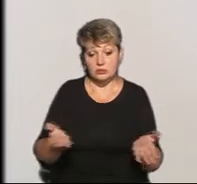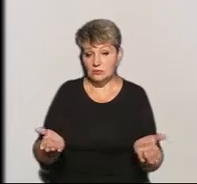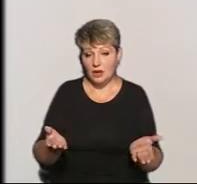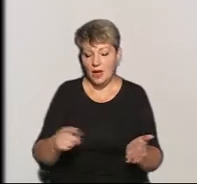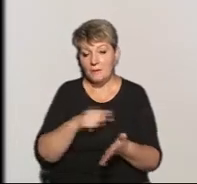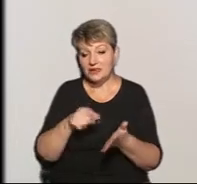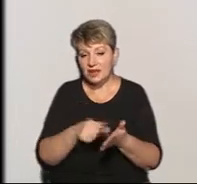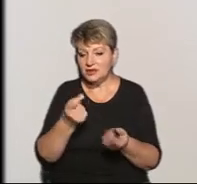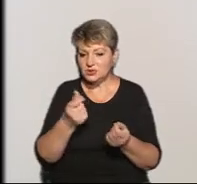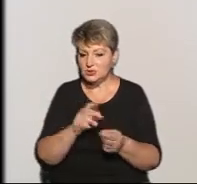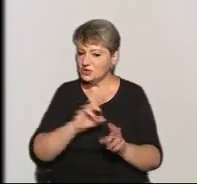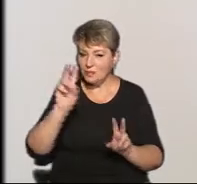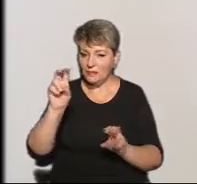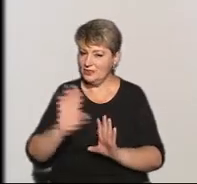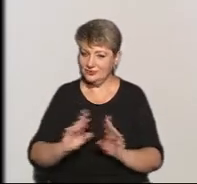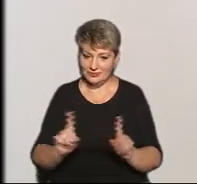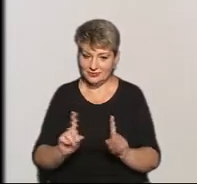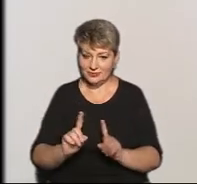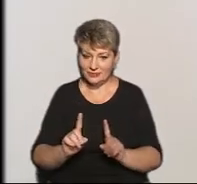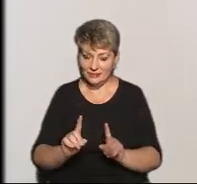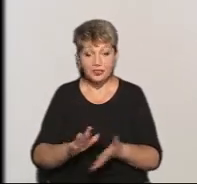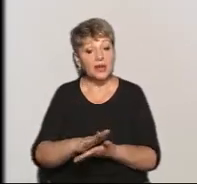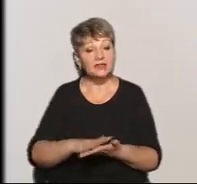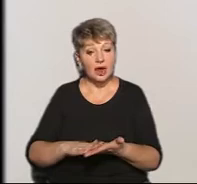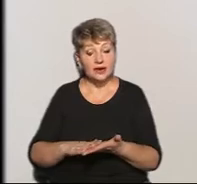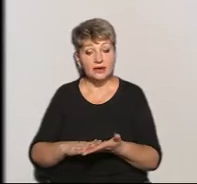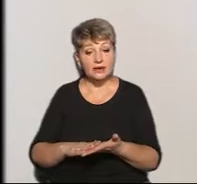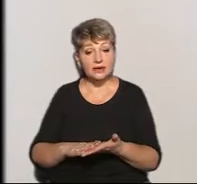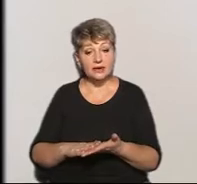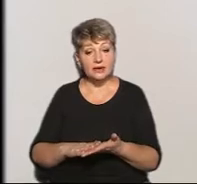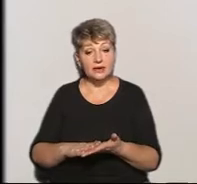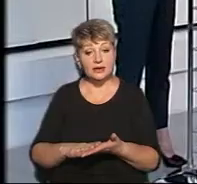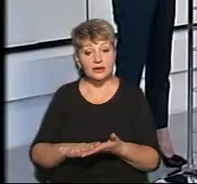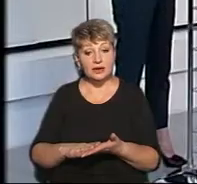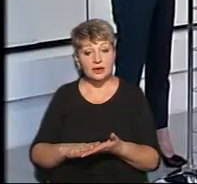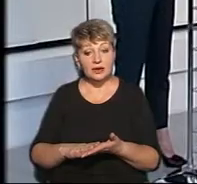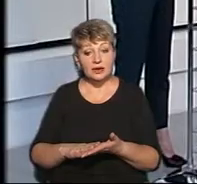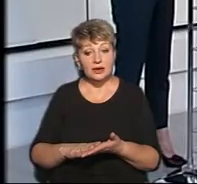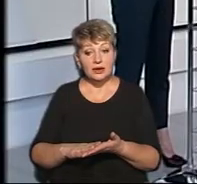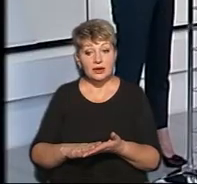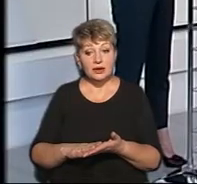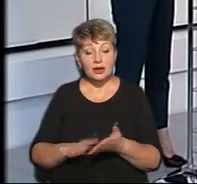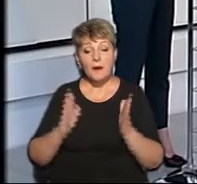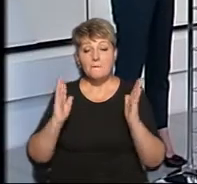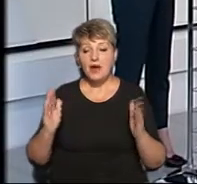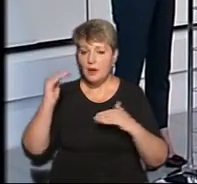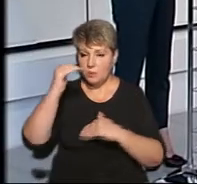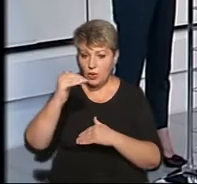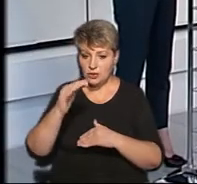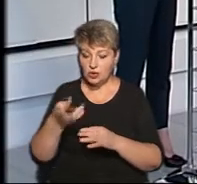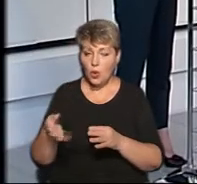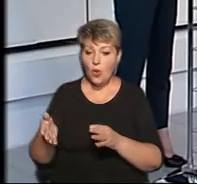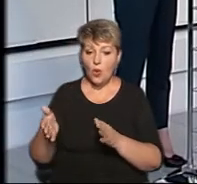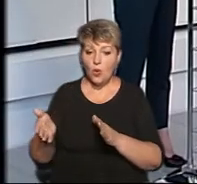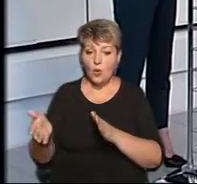вас трохи не по темі безпечності міста. Далі, що там ще у вас було? Бігборд впав, порушені технічні